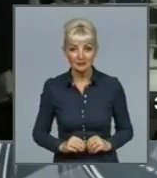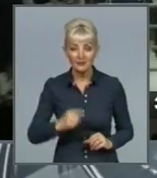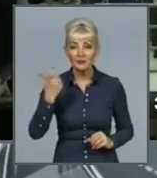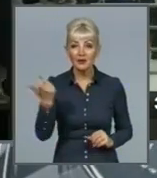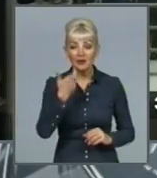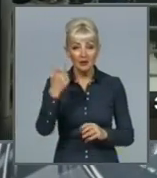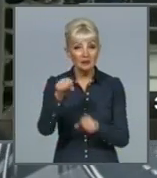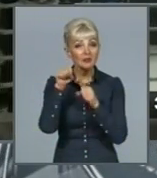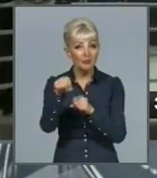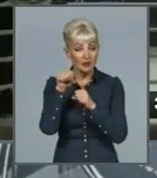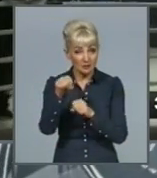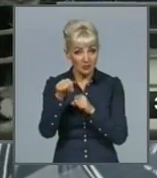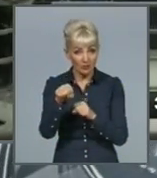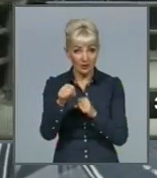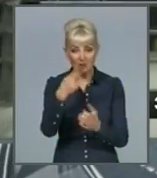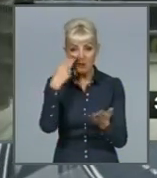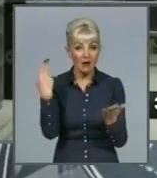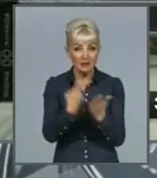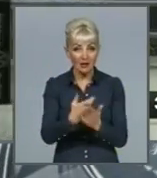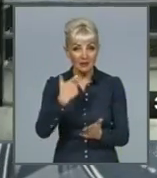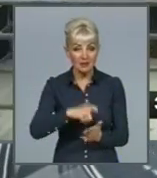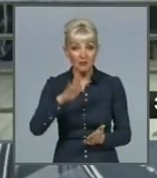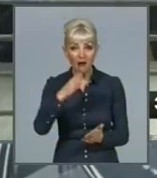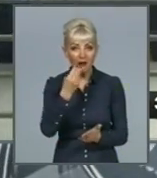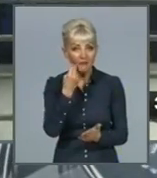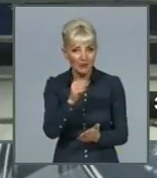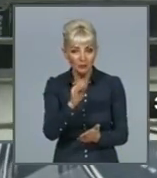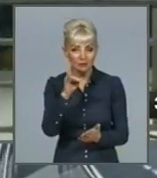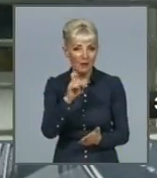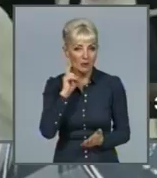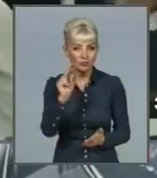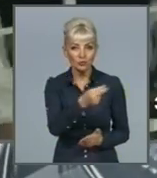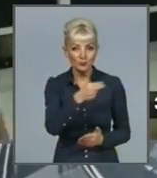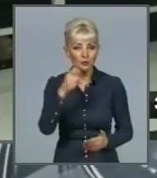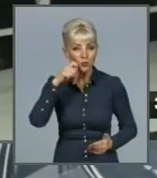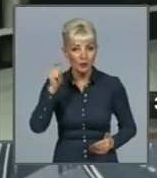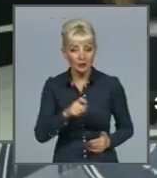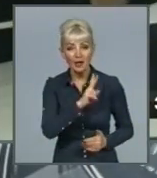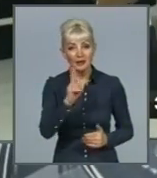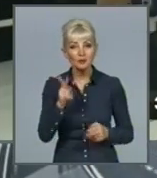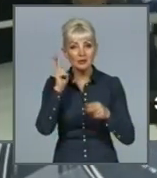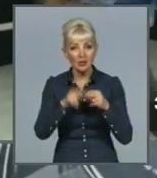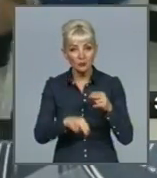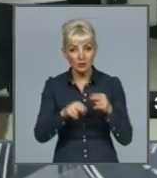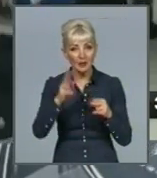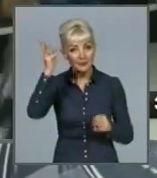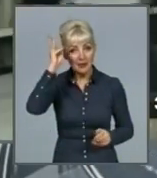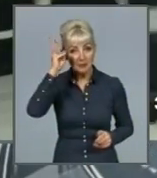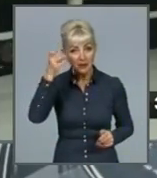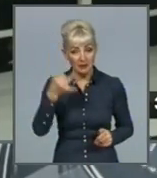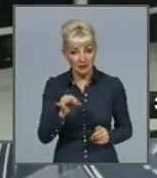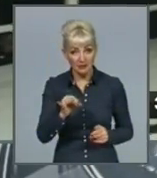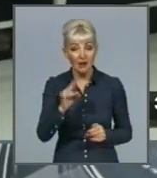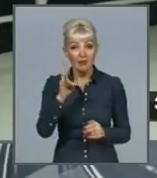Харьковские боксеры показали себя в лучшем свете на молодежном чемпионате Украины, который завершился в Хмельницком. Выкосив на местном ринге